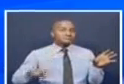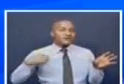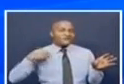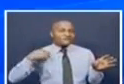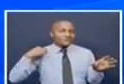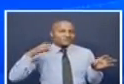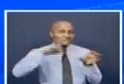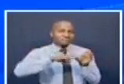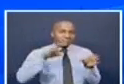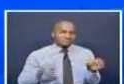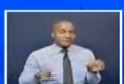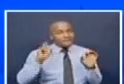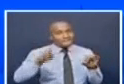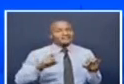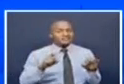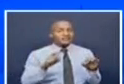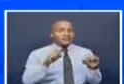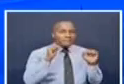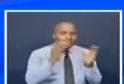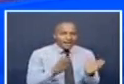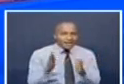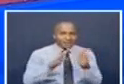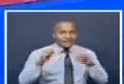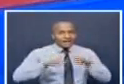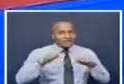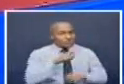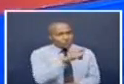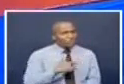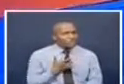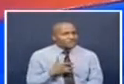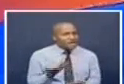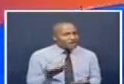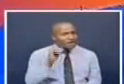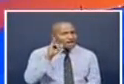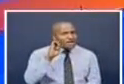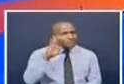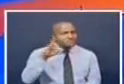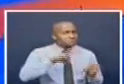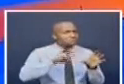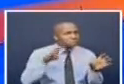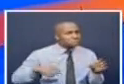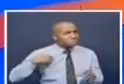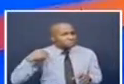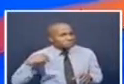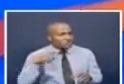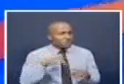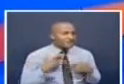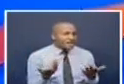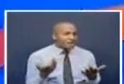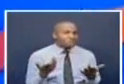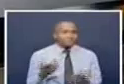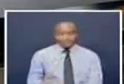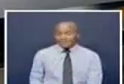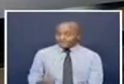na makubaliano ya aina fulani ya kisiasa. Nini hisia zako kuhusiana na hayo makubaliano ya IEBC? Nafikiri mimi